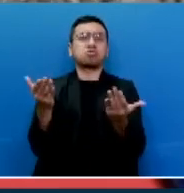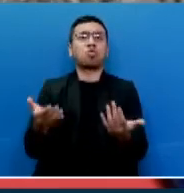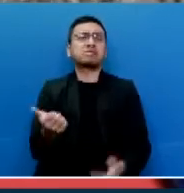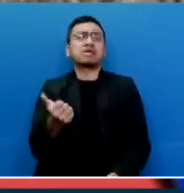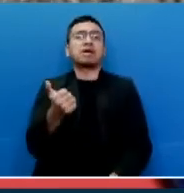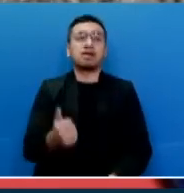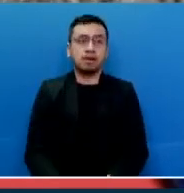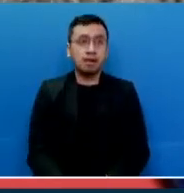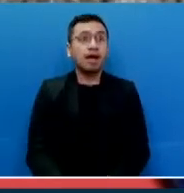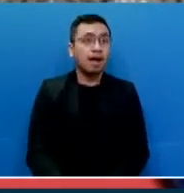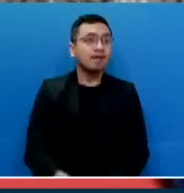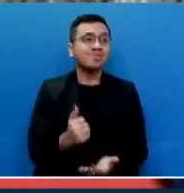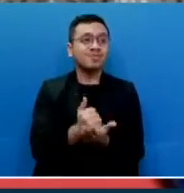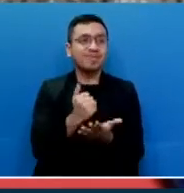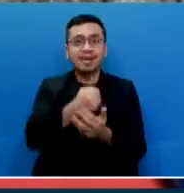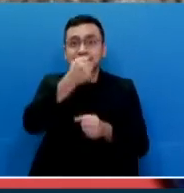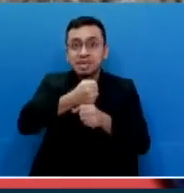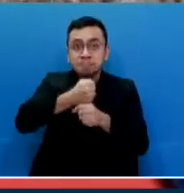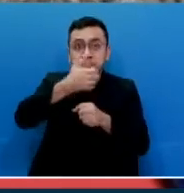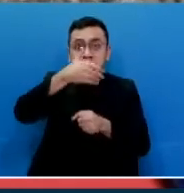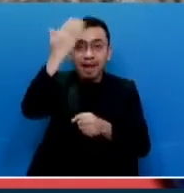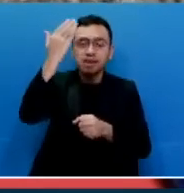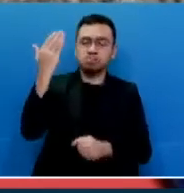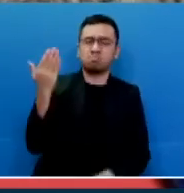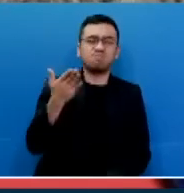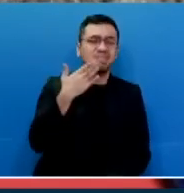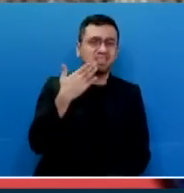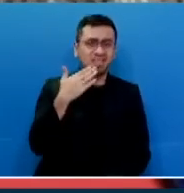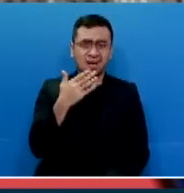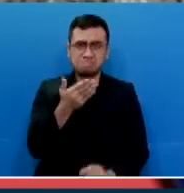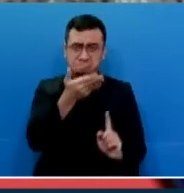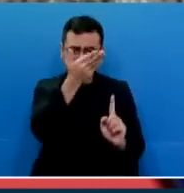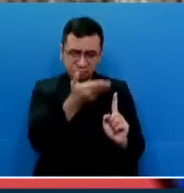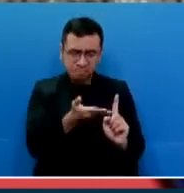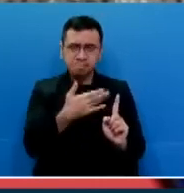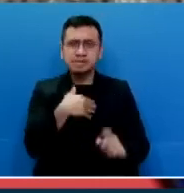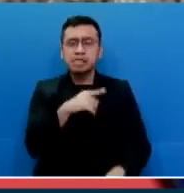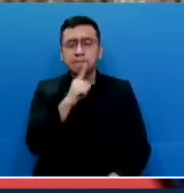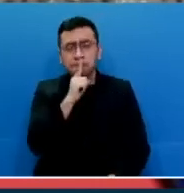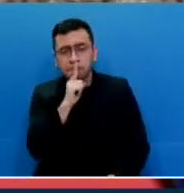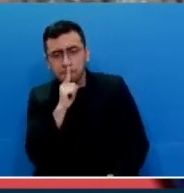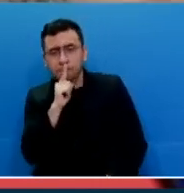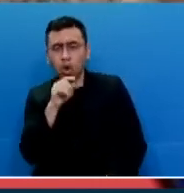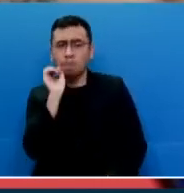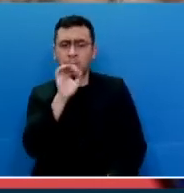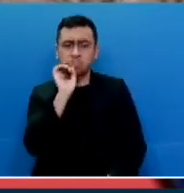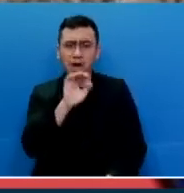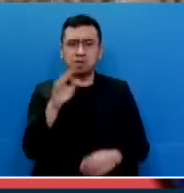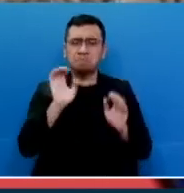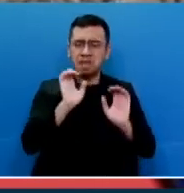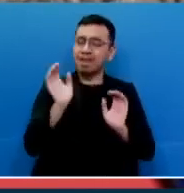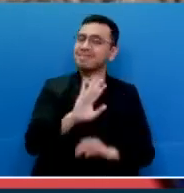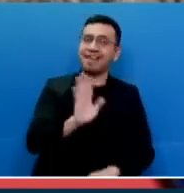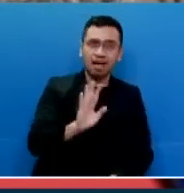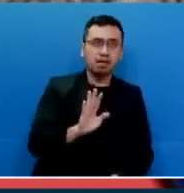tidak ekspresif konteksnya adalah tidak tepat karena dalam debat begitu ya betul betul Apalagi kan dirinya sedang diserang